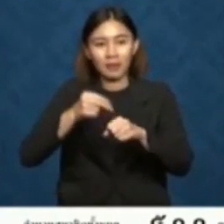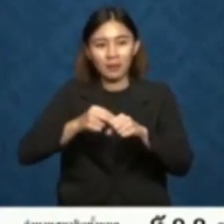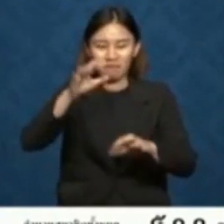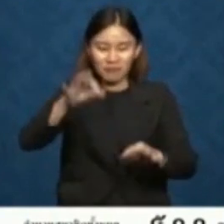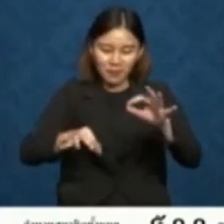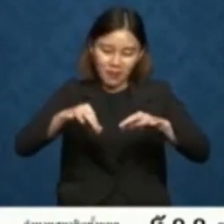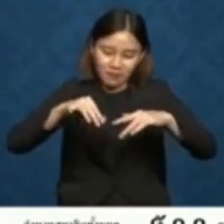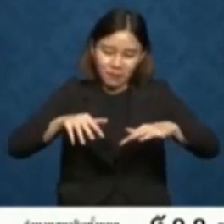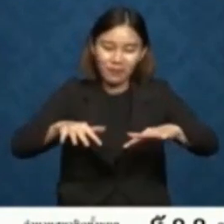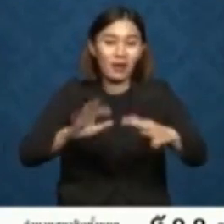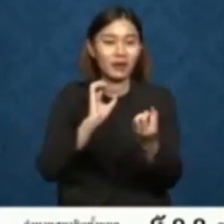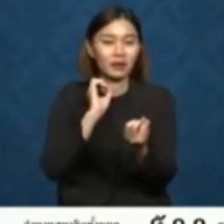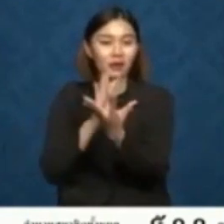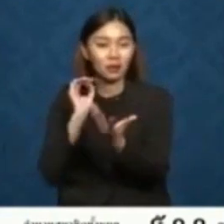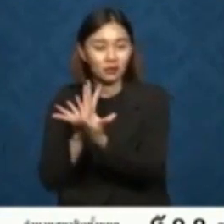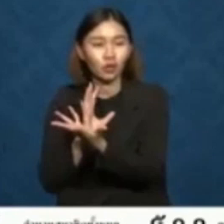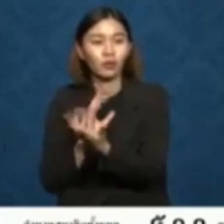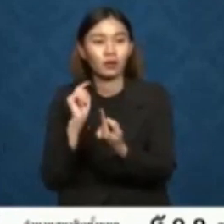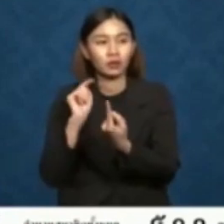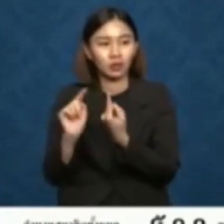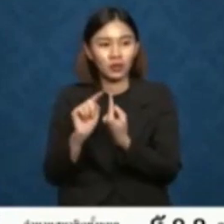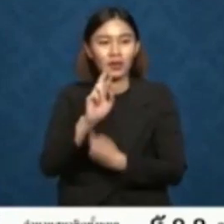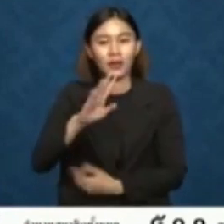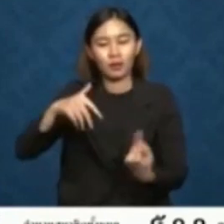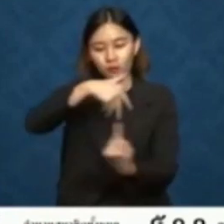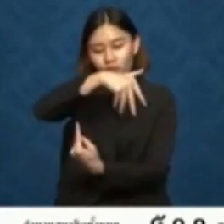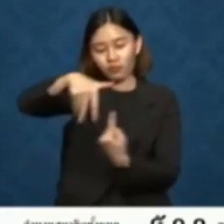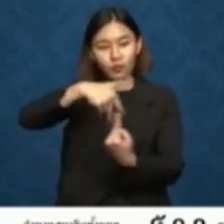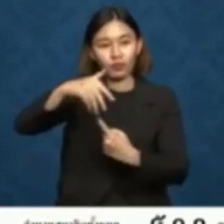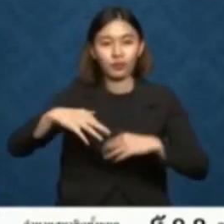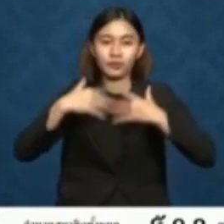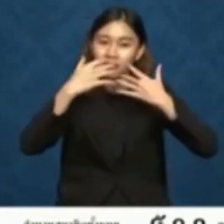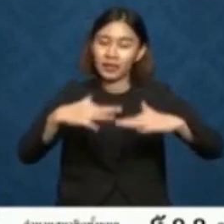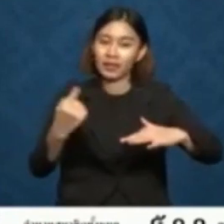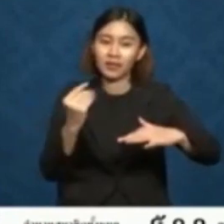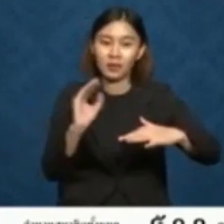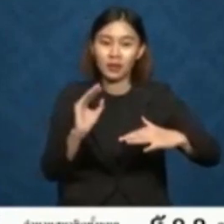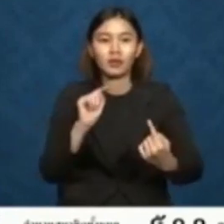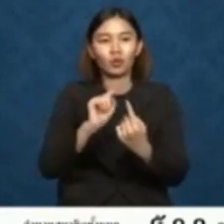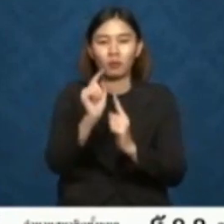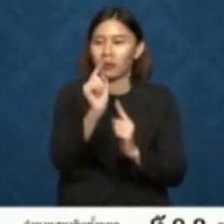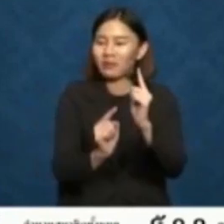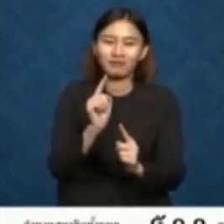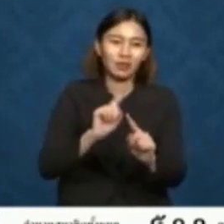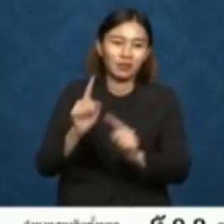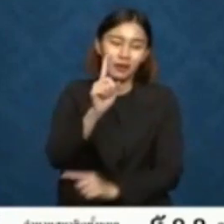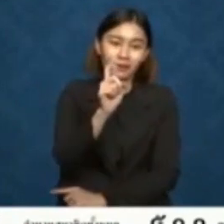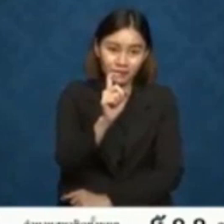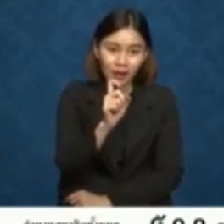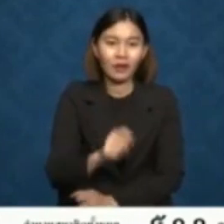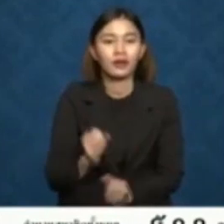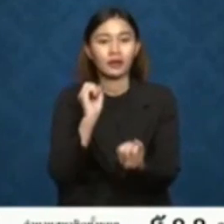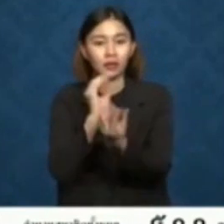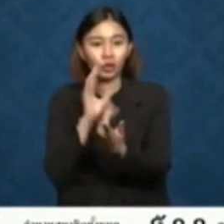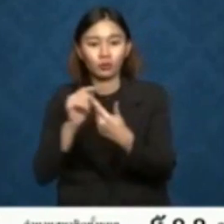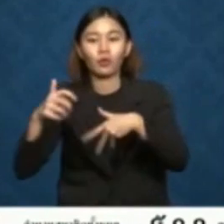เหตุการณ์น้ำมันรั่วนะครับแต่ละครั้งเนี่ยสร้างความเสียหายไม่เพียงแต่เฉพาะระบบนิเวศทางทะเลครับแต่ที่ไม่สามารถประเมินค่